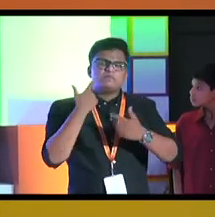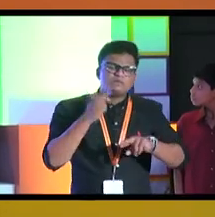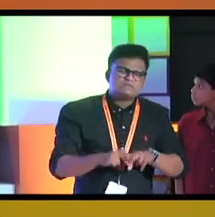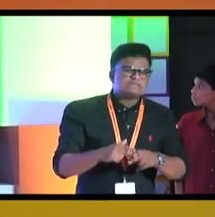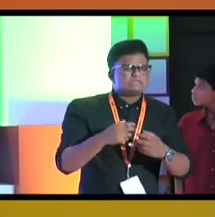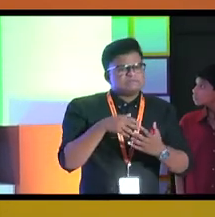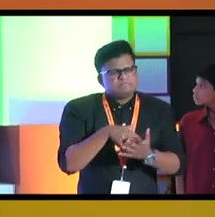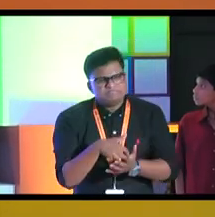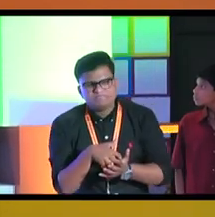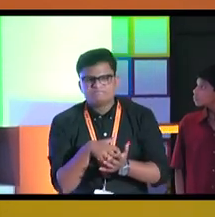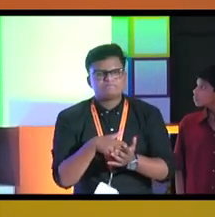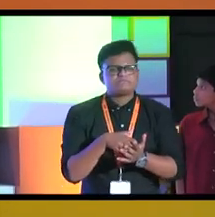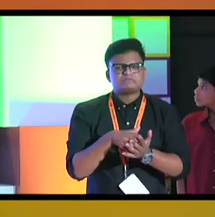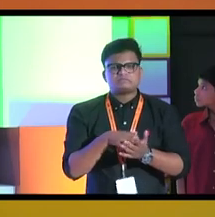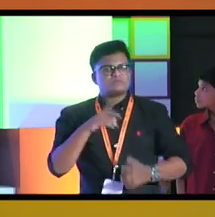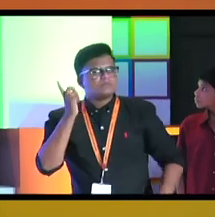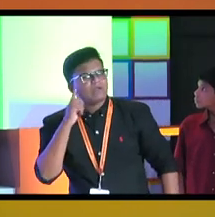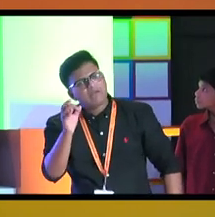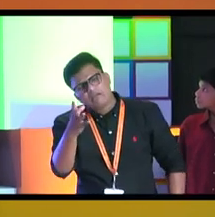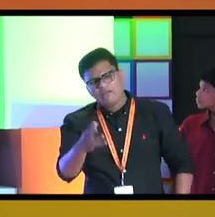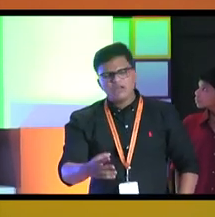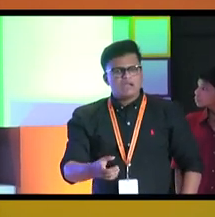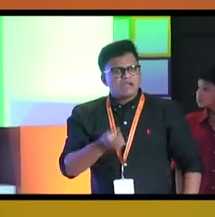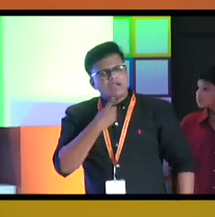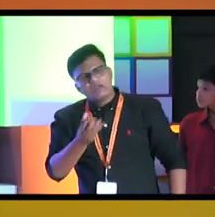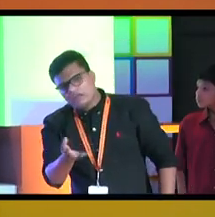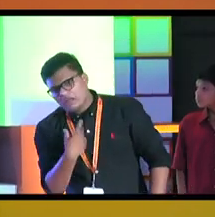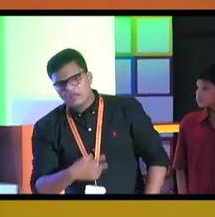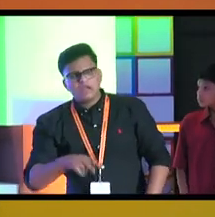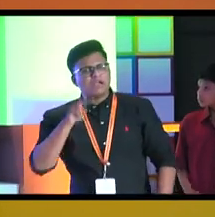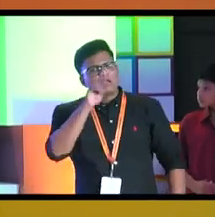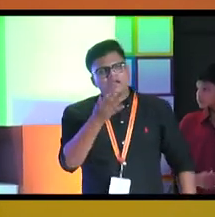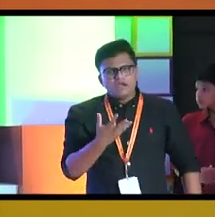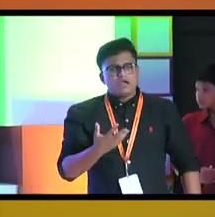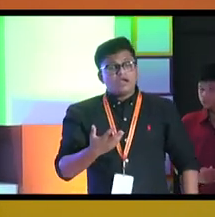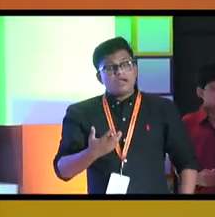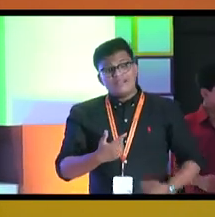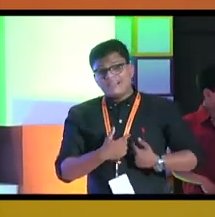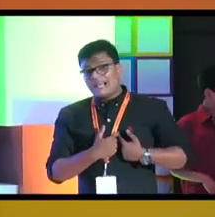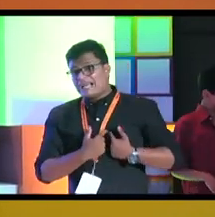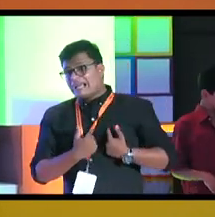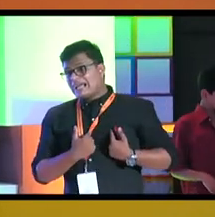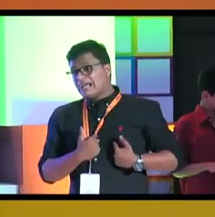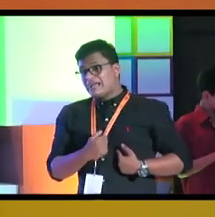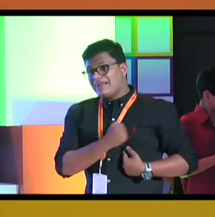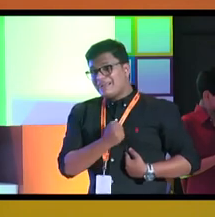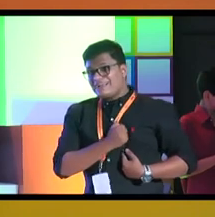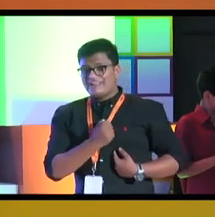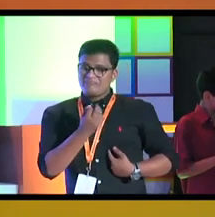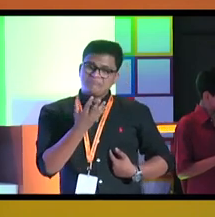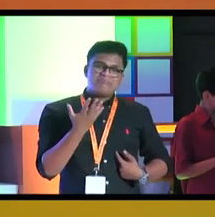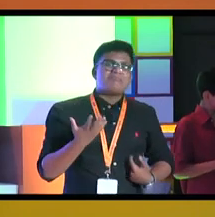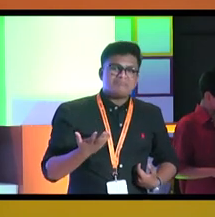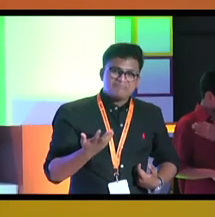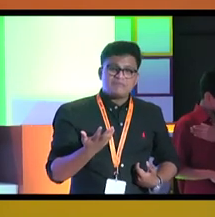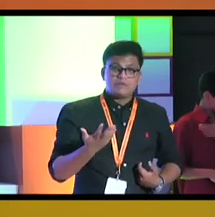के बहुत अच्छे हैं, भोले हैं, भले हैं, तो उनका नाम है दिल ग्रुप. और जो हमारे नॉर्मल बच्चे जो सब साथ में पढ़ रहे हैं